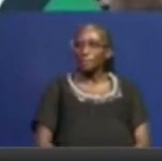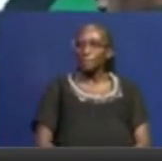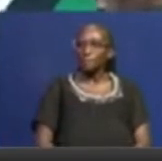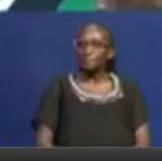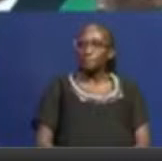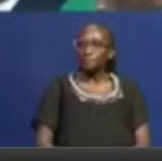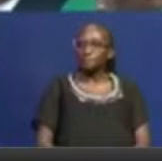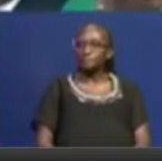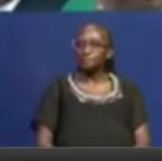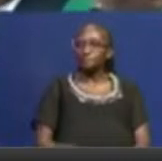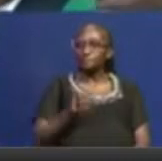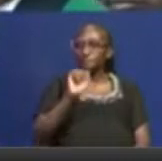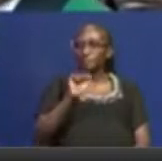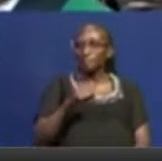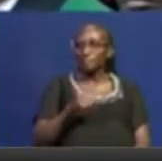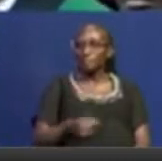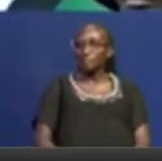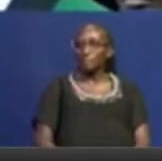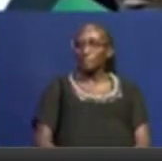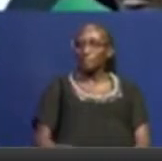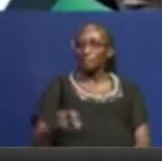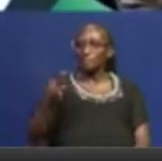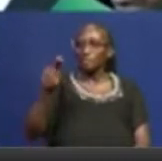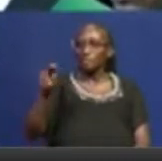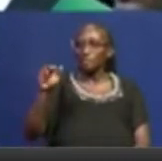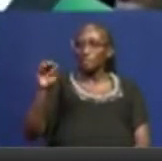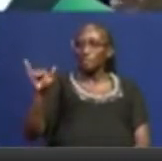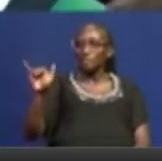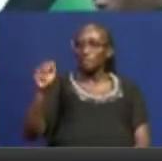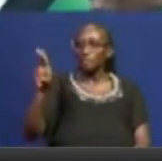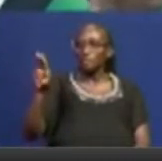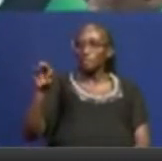Nyamira Jerusha Momanyi Mongina.